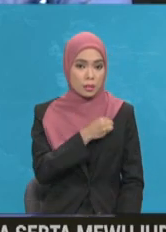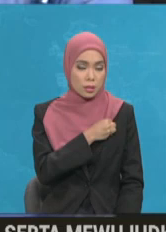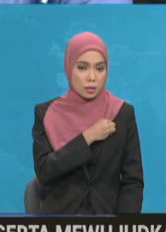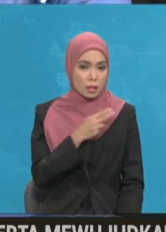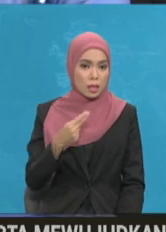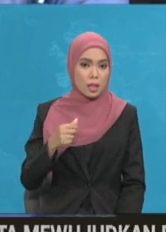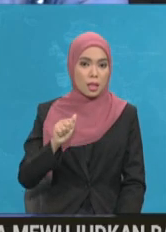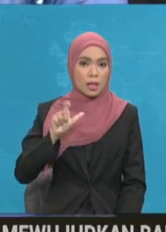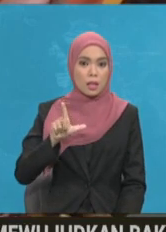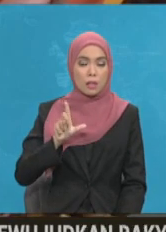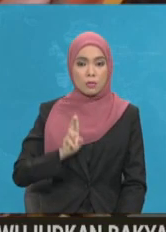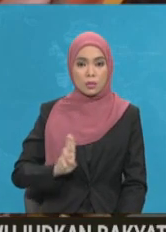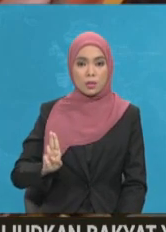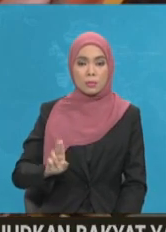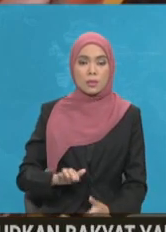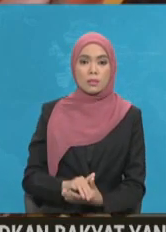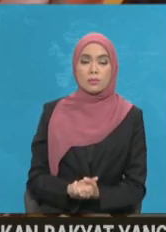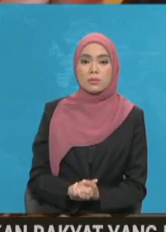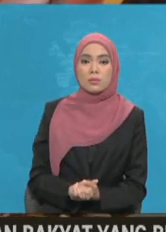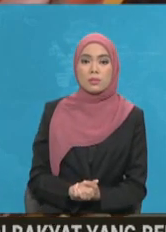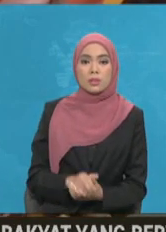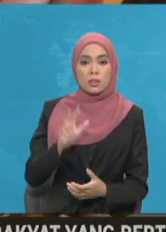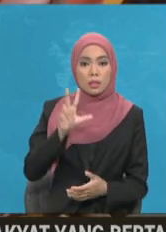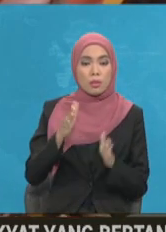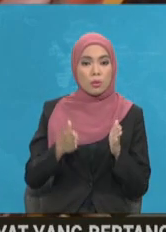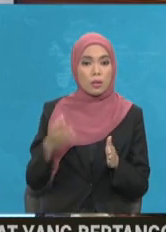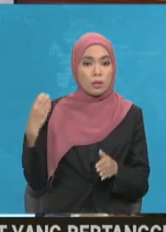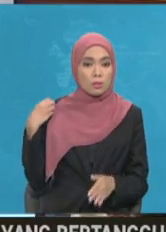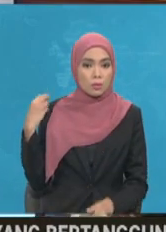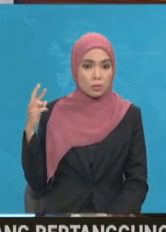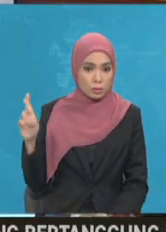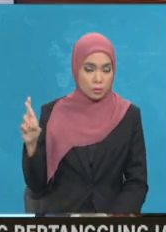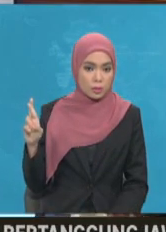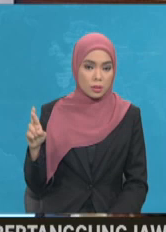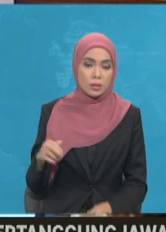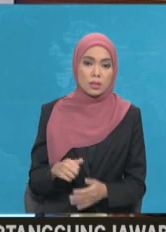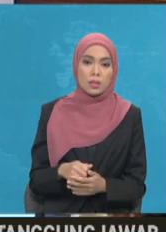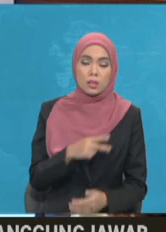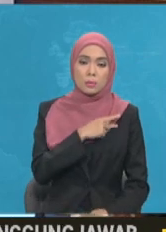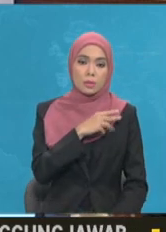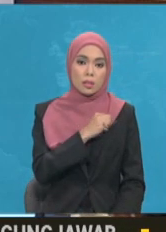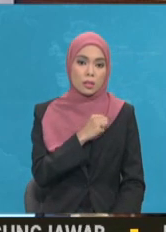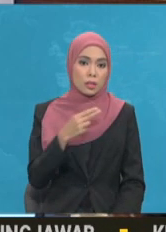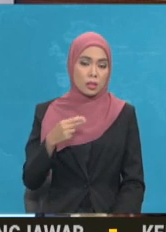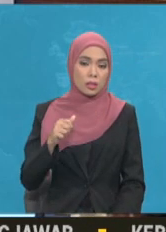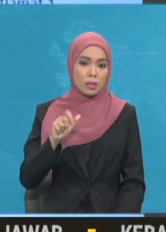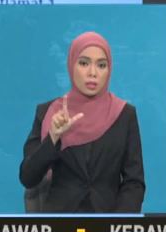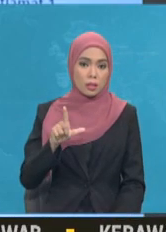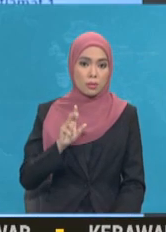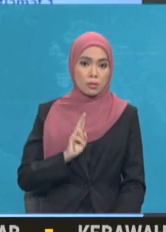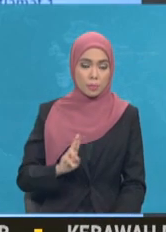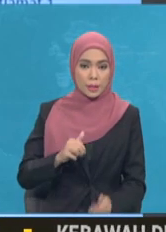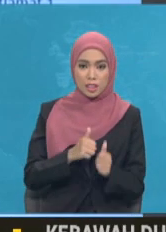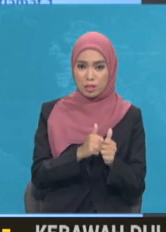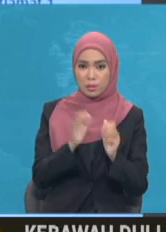seramai 36 pegawai peringkat eksekutif dan pengurusan pertengahan Kementerian hal ihwal ugama menyarut tai